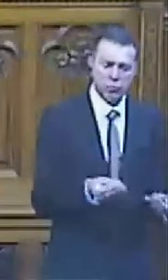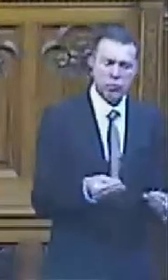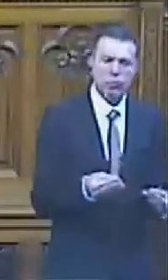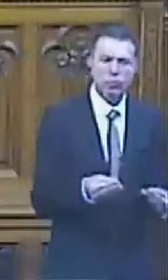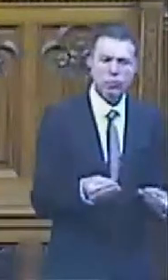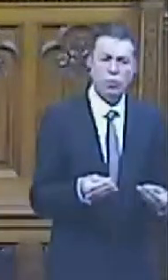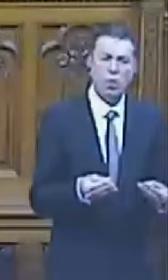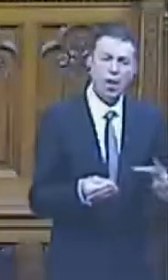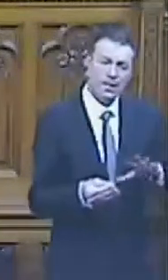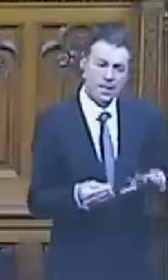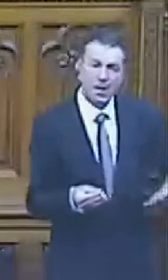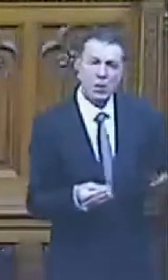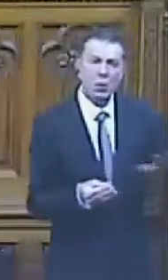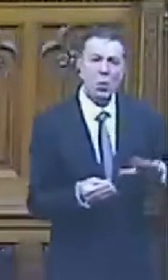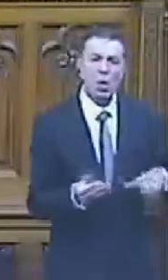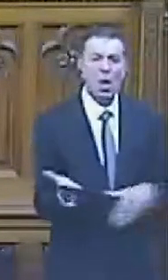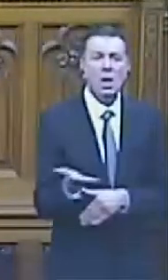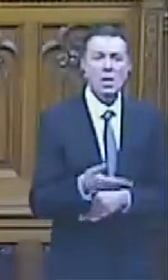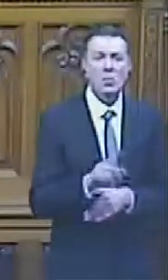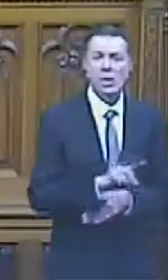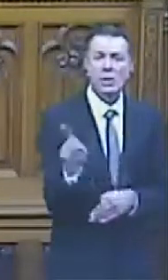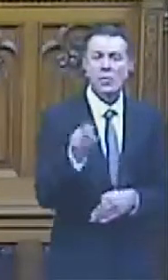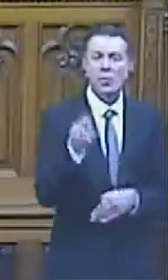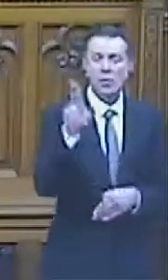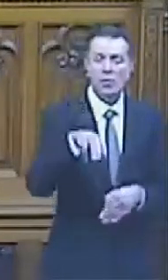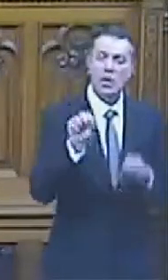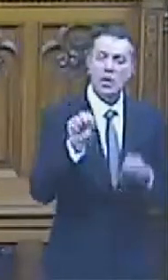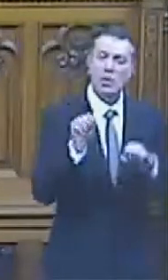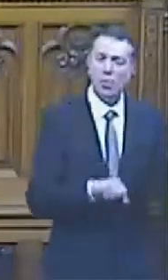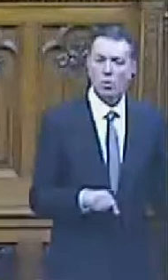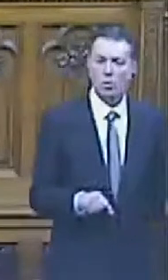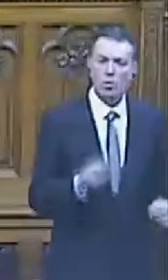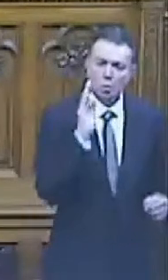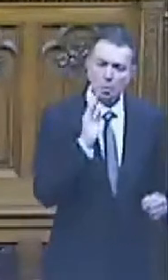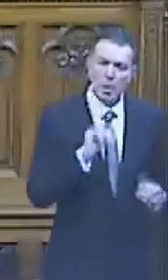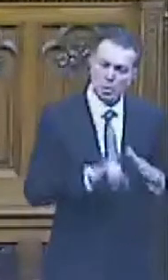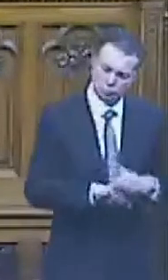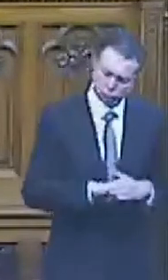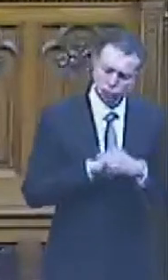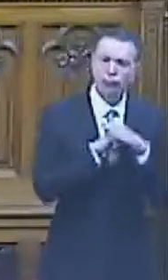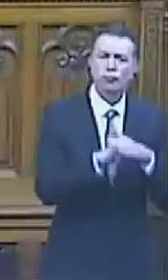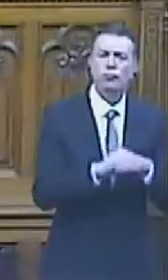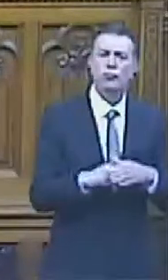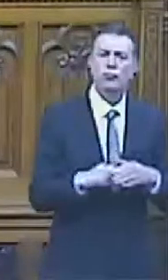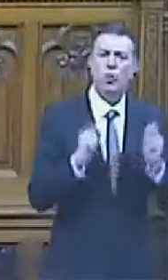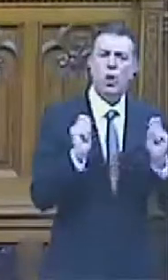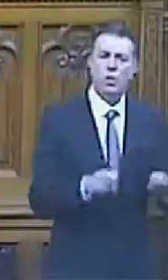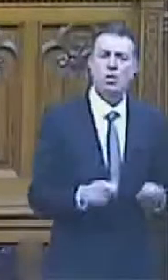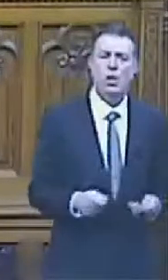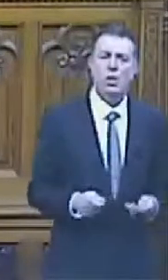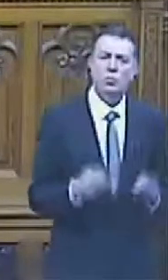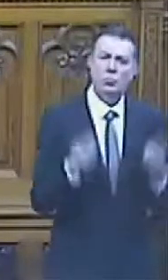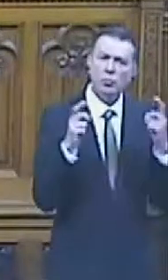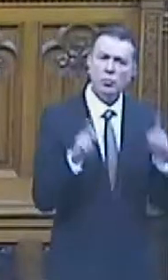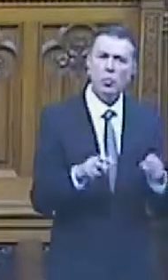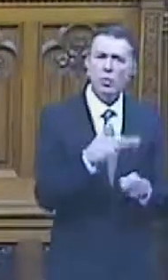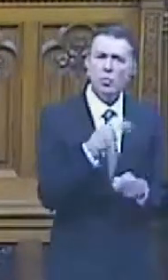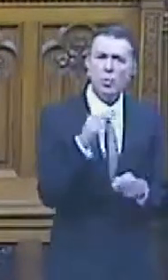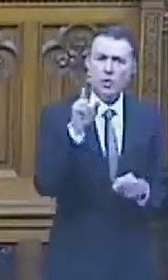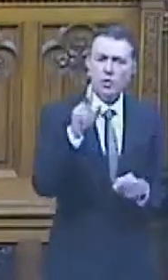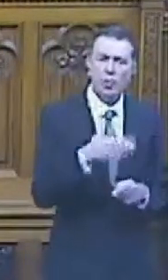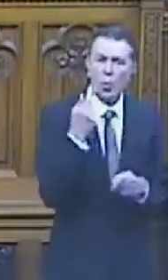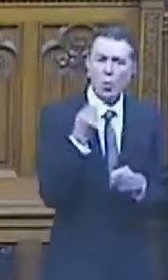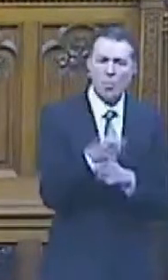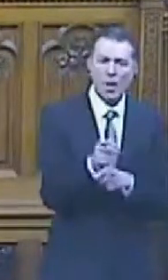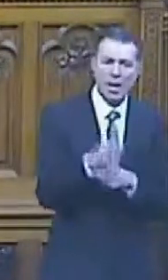ein sektorales Bettelverbot in Wien möglich zu machen. Stimmen Sie unserem Antrag zu und sorgen Sie dafür, dass die Menschen in Wien nicht mehr